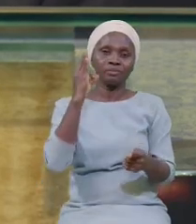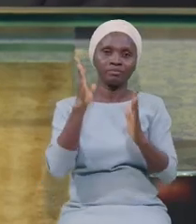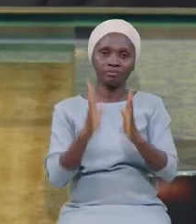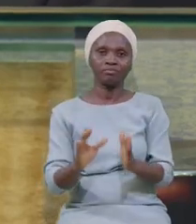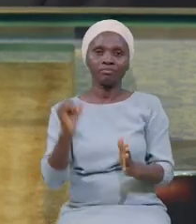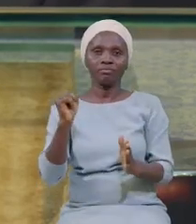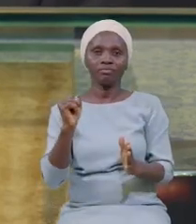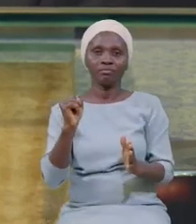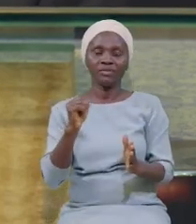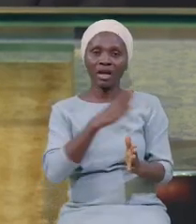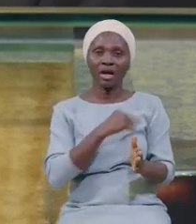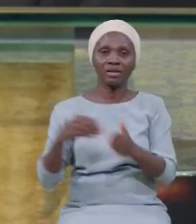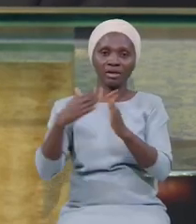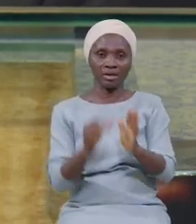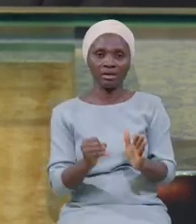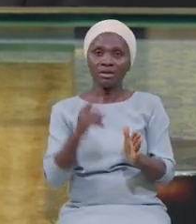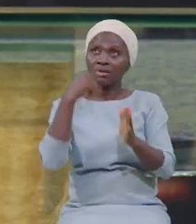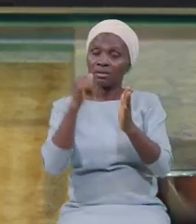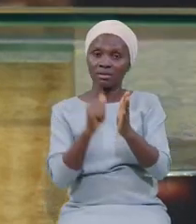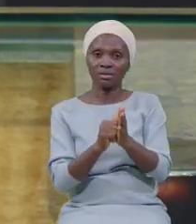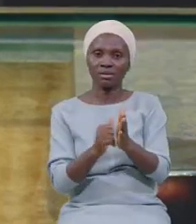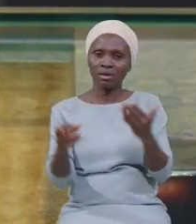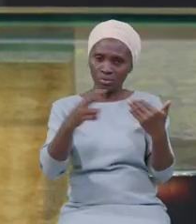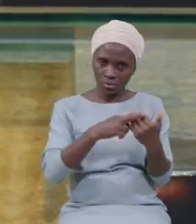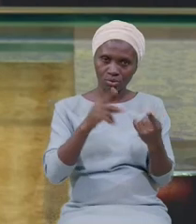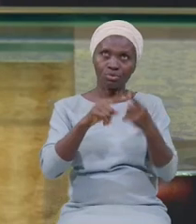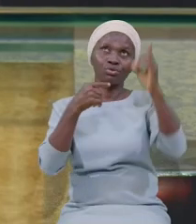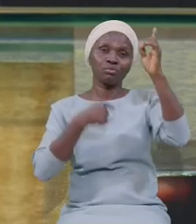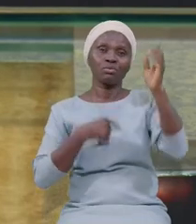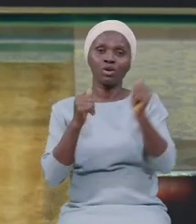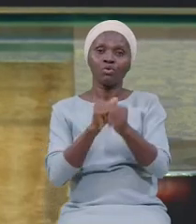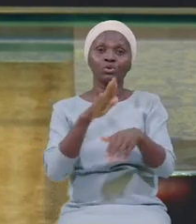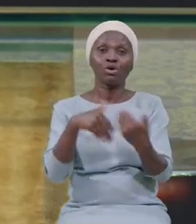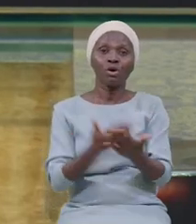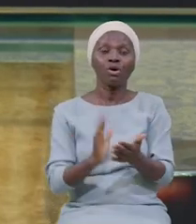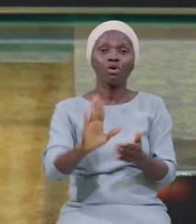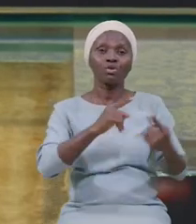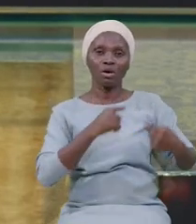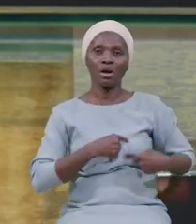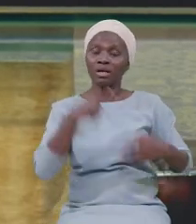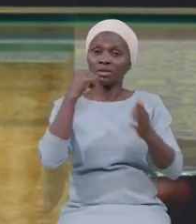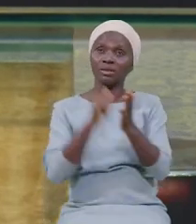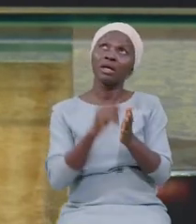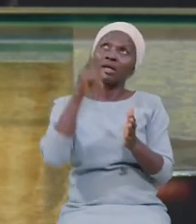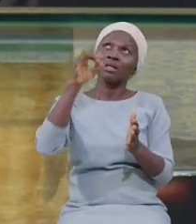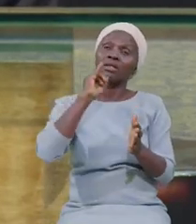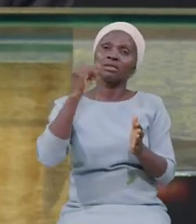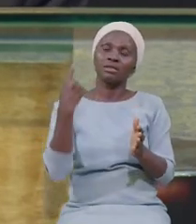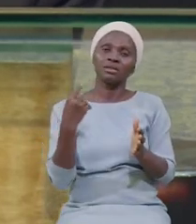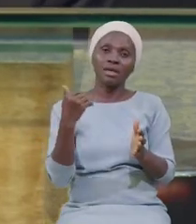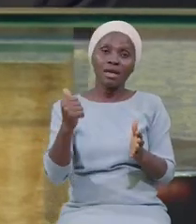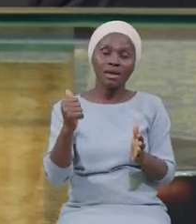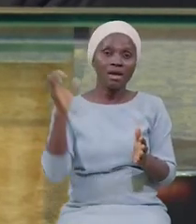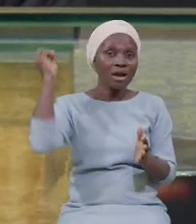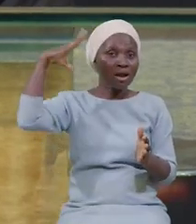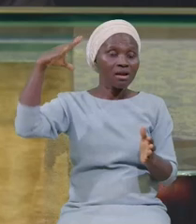dit, revenez à moi, votre Dieu. Et il dit, car il est compatissant et miséricordieux, lent à